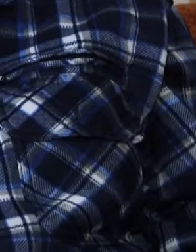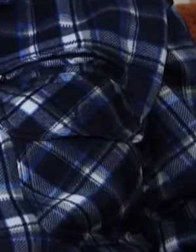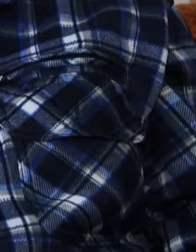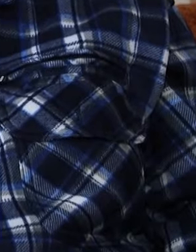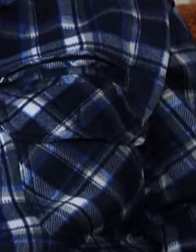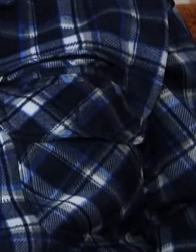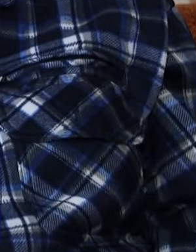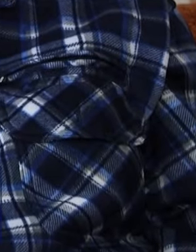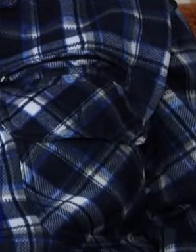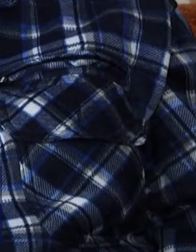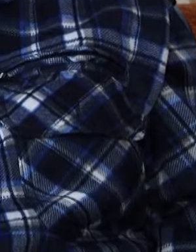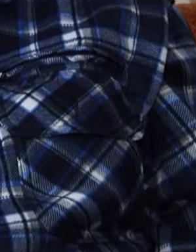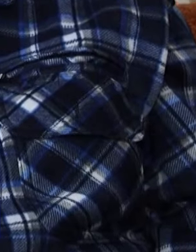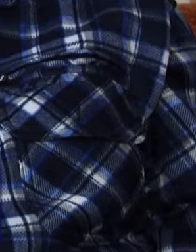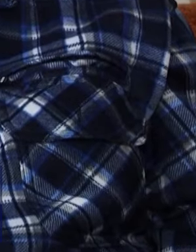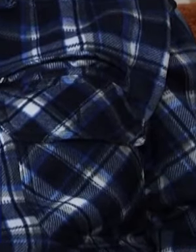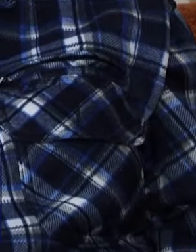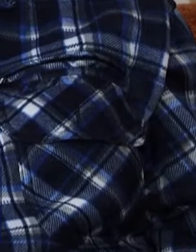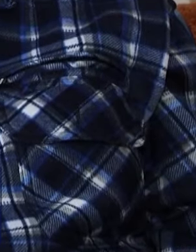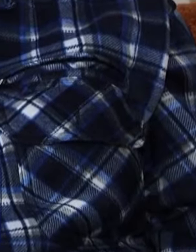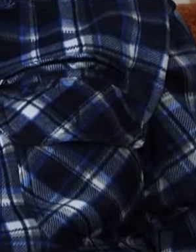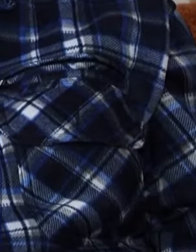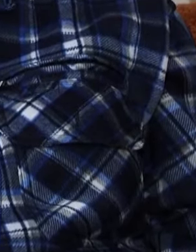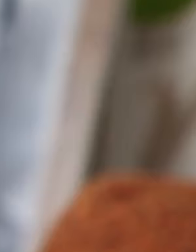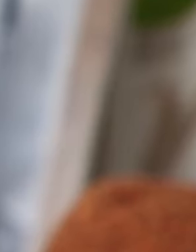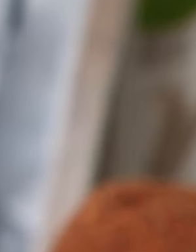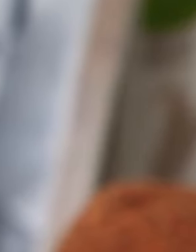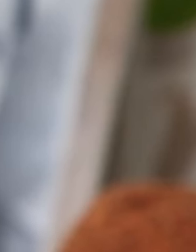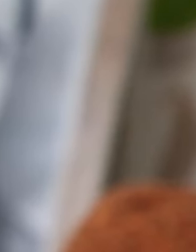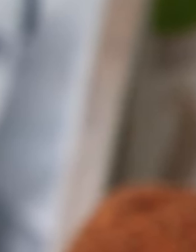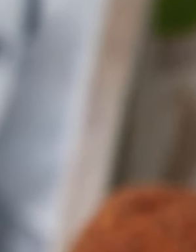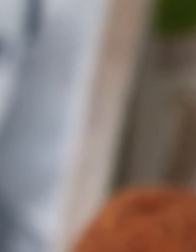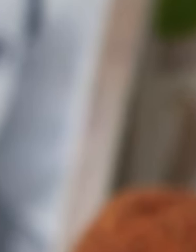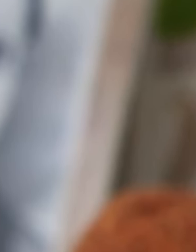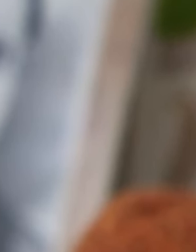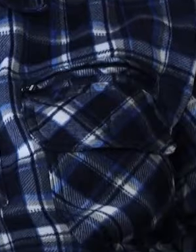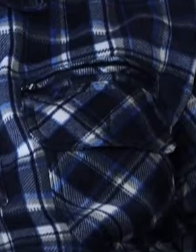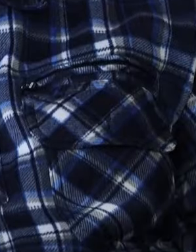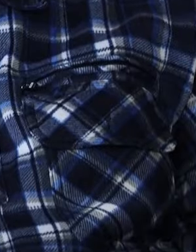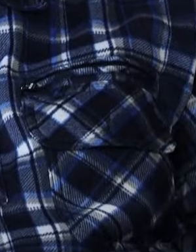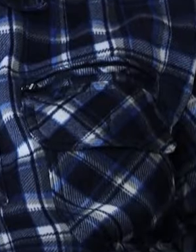дома. Раньше строили дома, ну, хаты. Сзывали